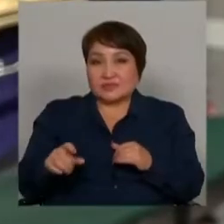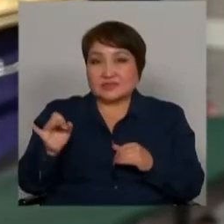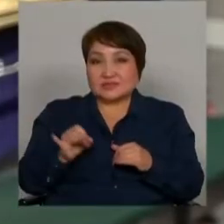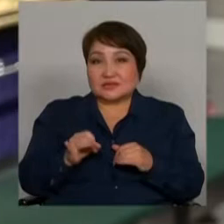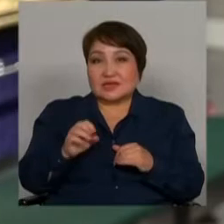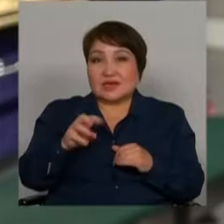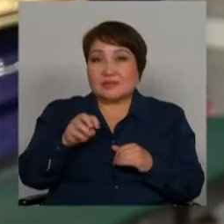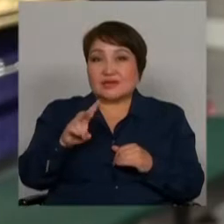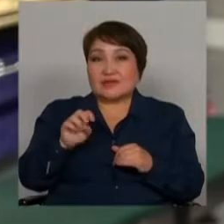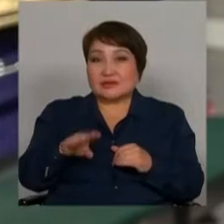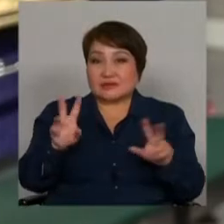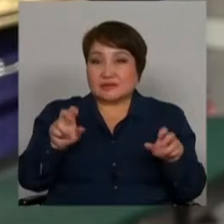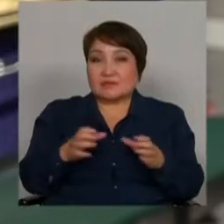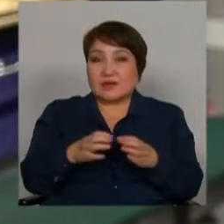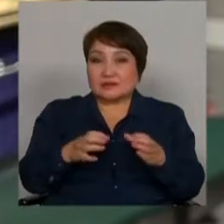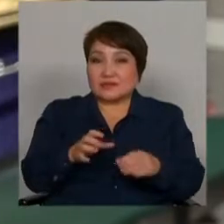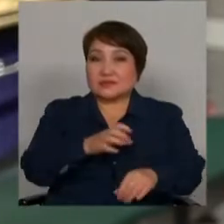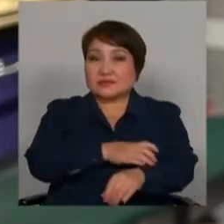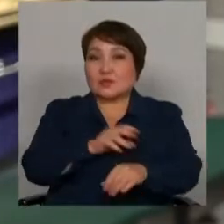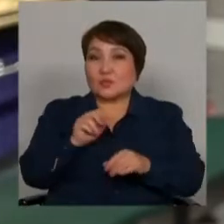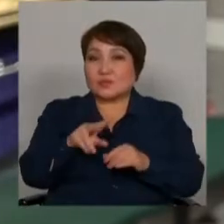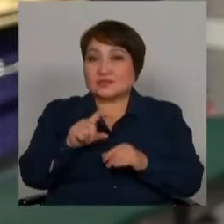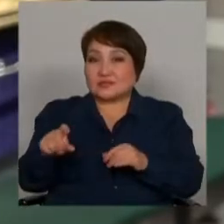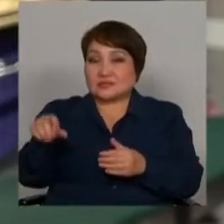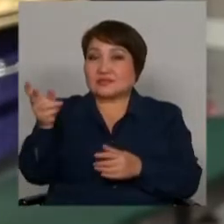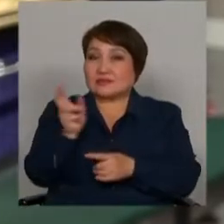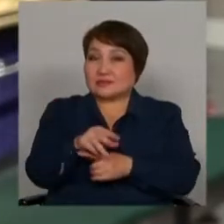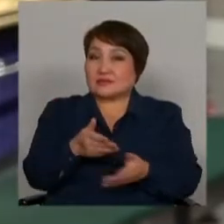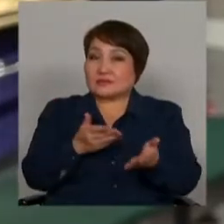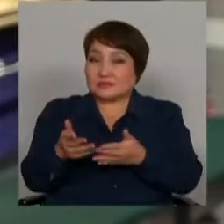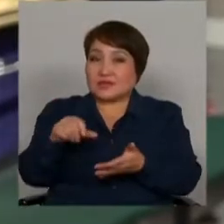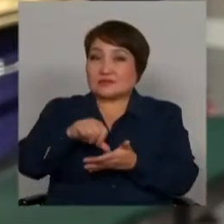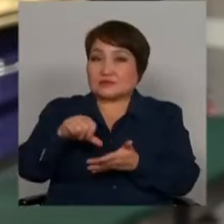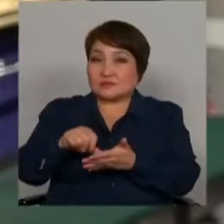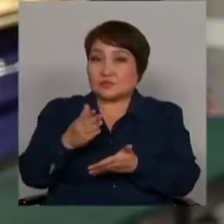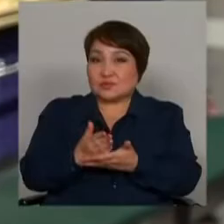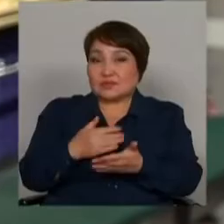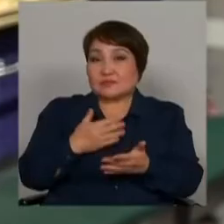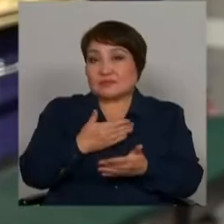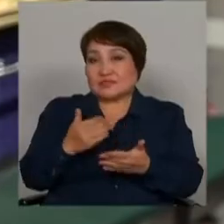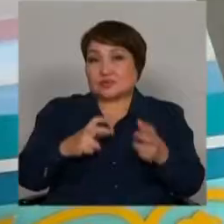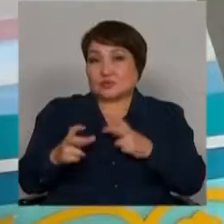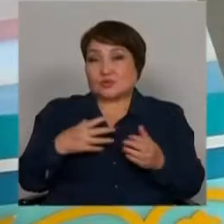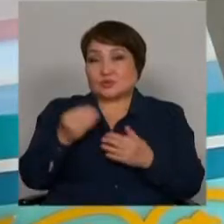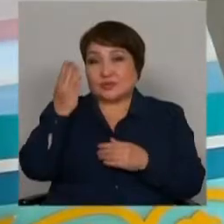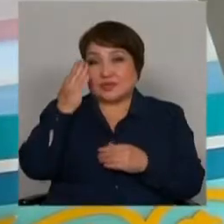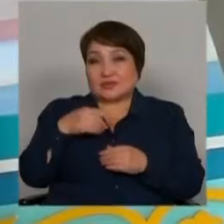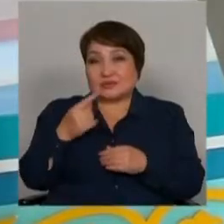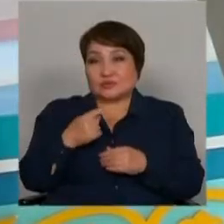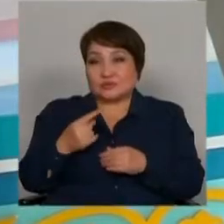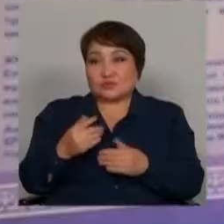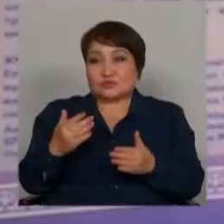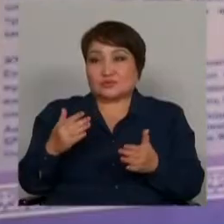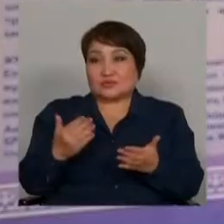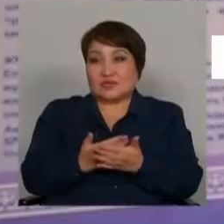Аманат партиясының өкілдері де келіп қатысып отыр. Біздің студенттеріміз де өз пікірін айтып кетті. Жаңадан дүниеге